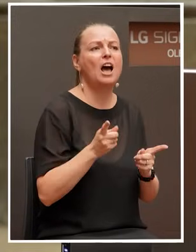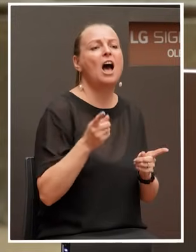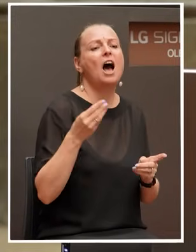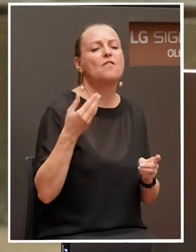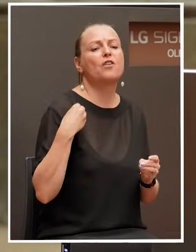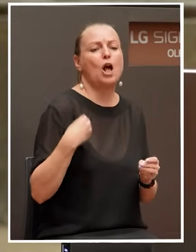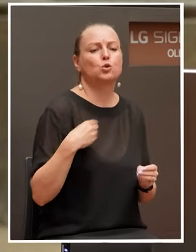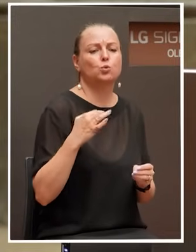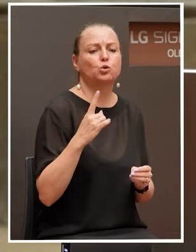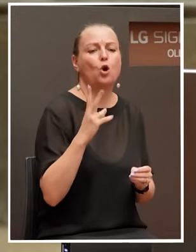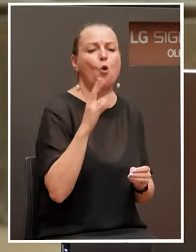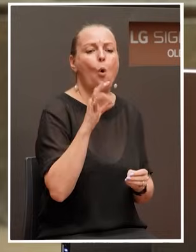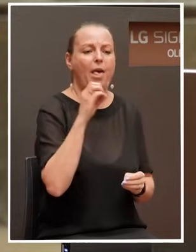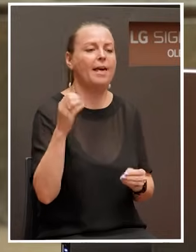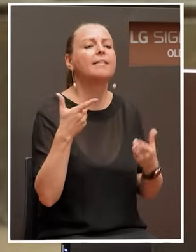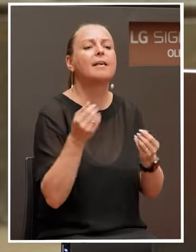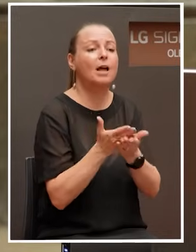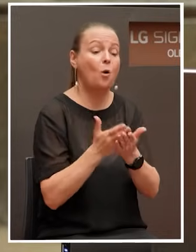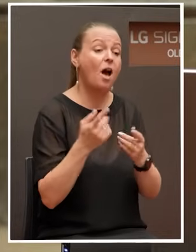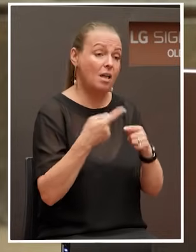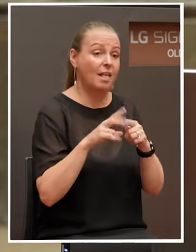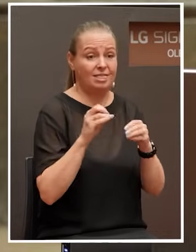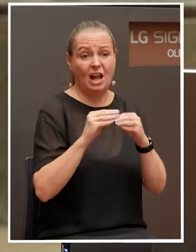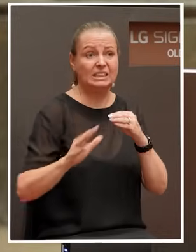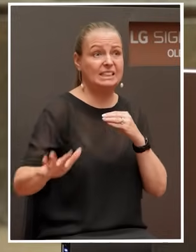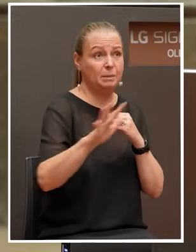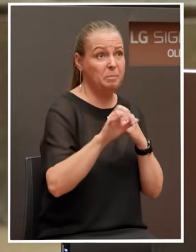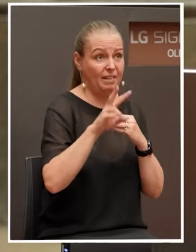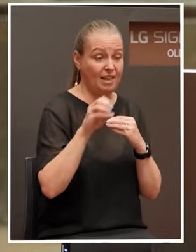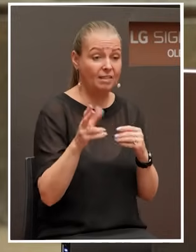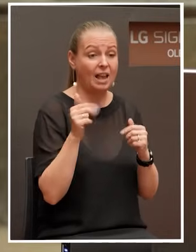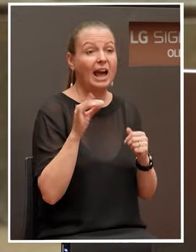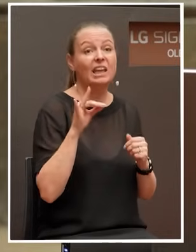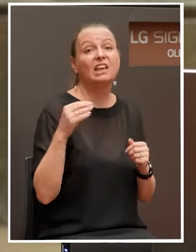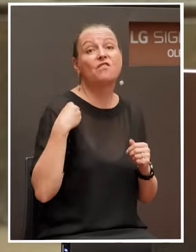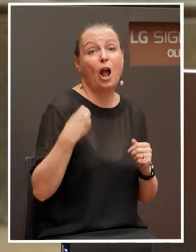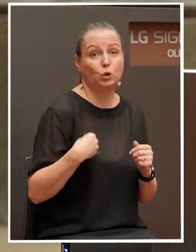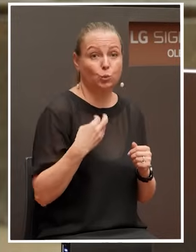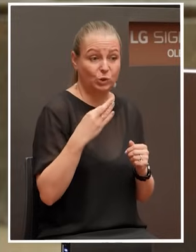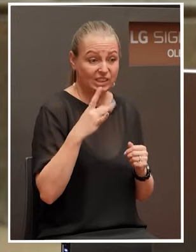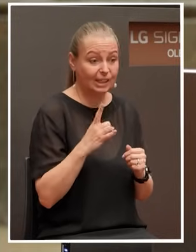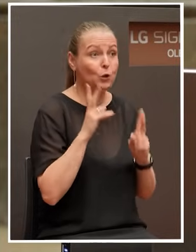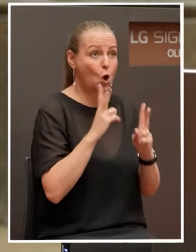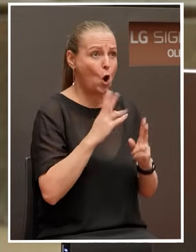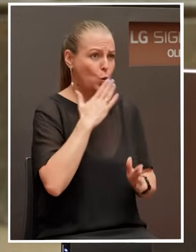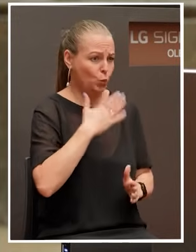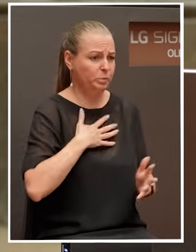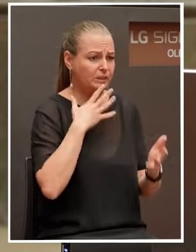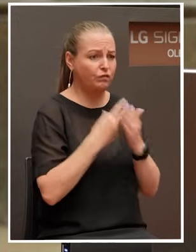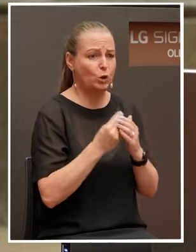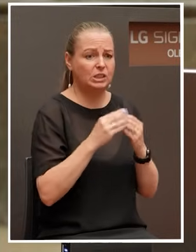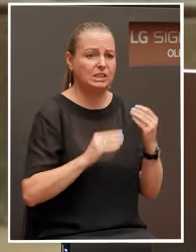почва, это кровь, почва, земля. И французы, в общем, любящие свою